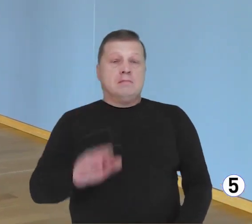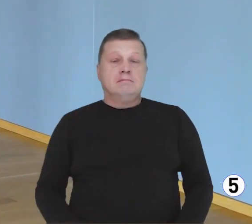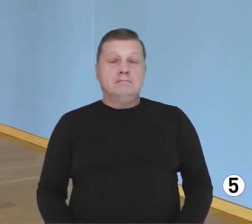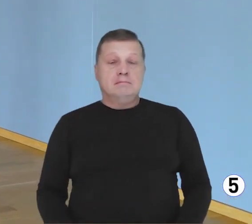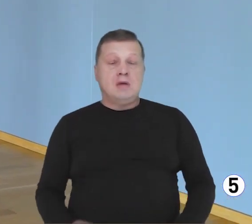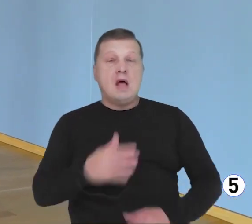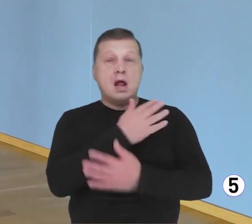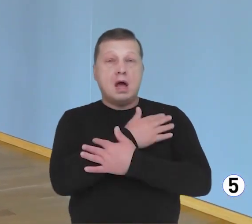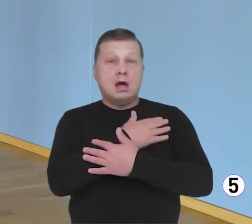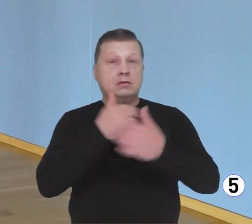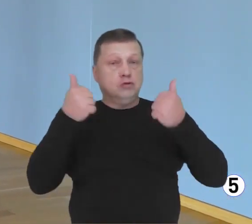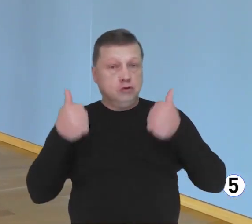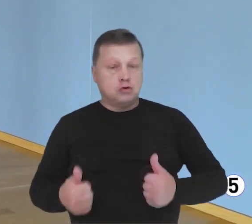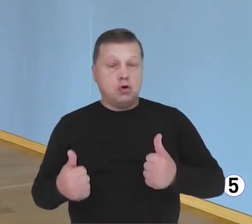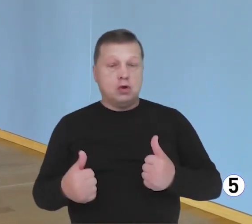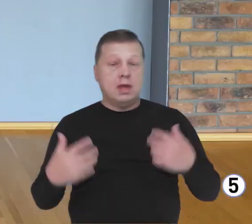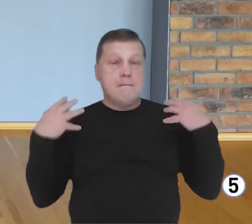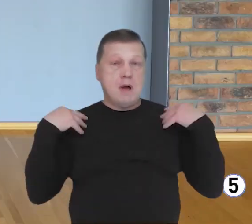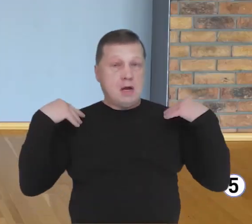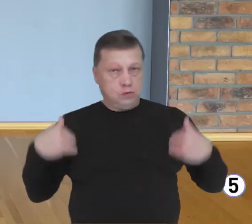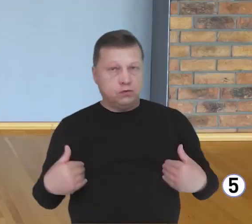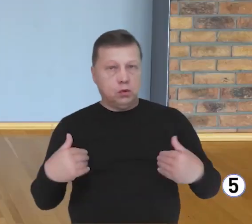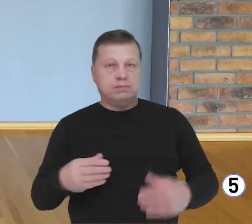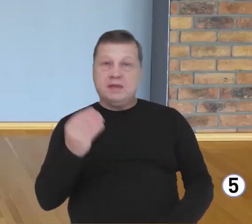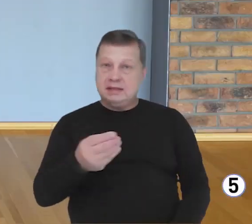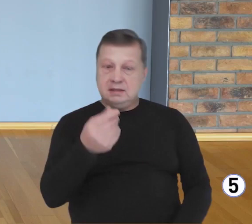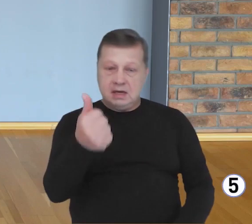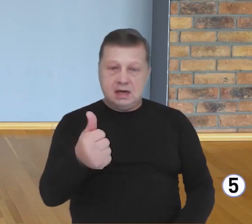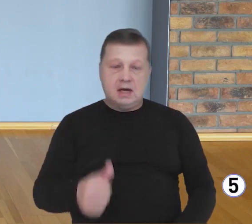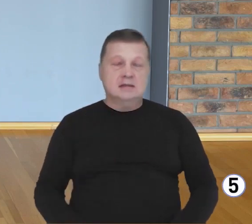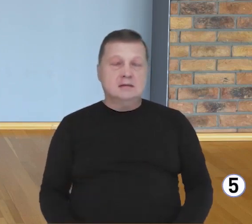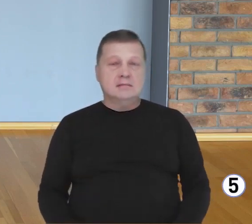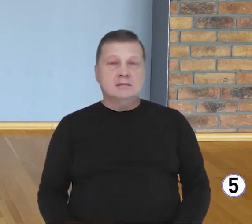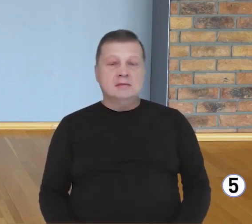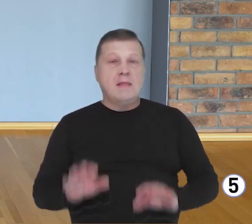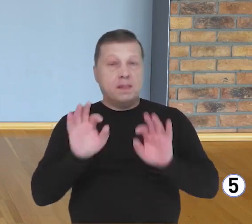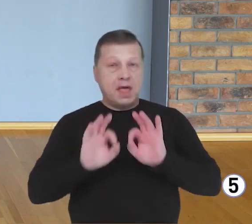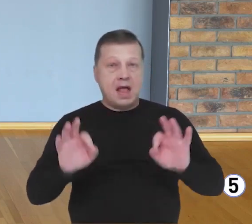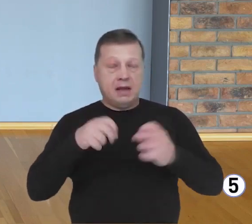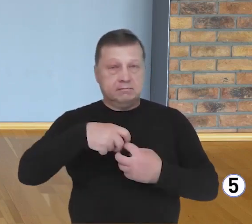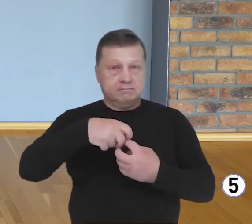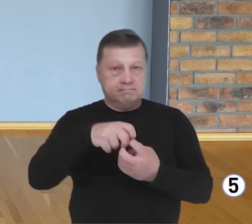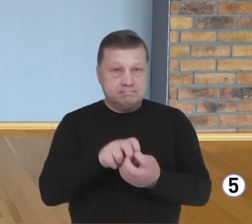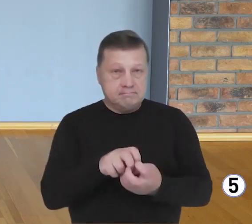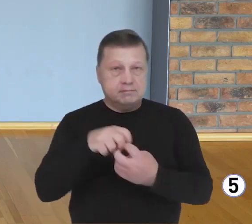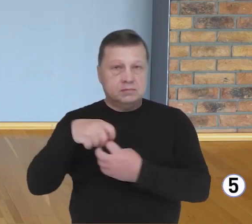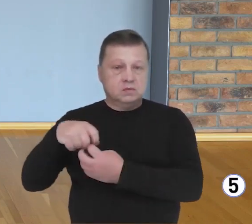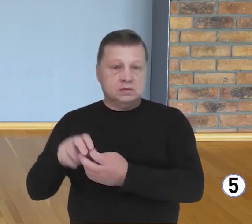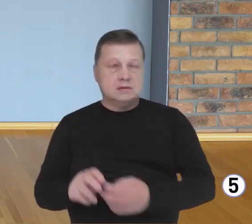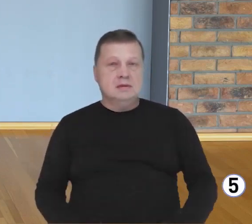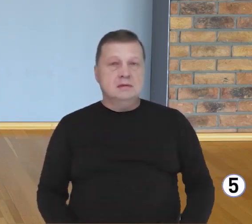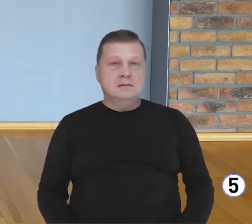górę. Zablokowane ramiona, barki opuszczone w dół. I jeszcze raz robię opad w dół, delikatnie uginam